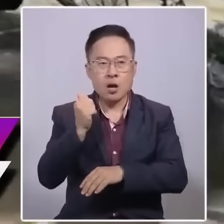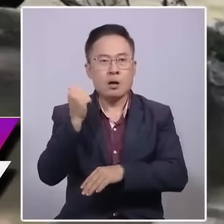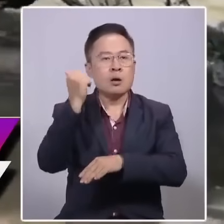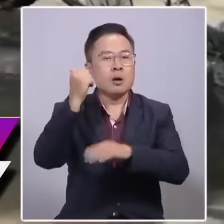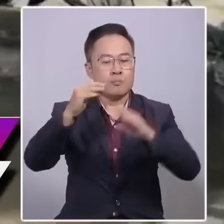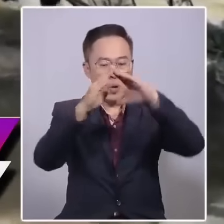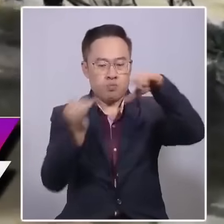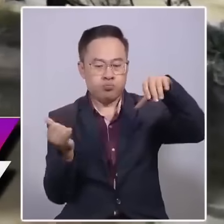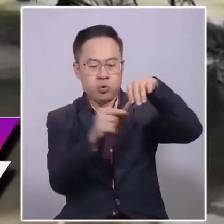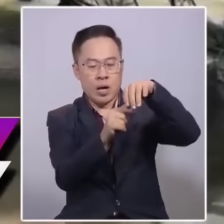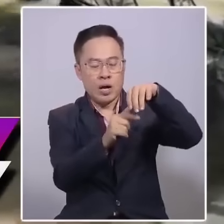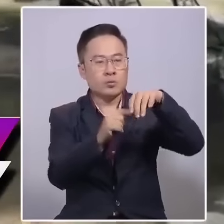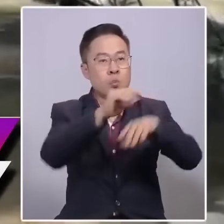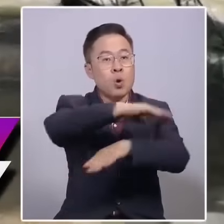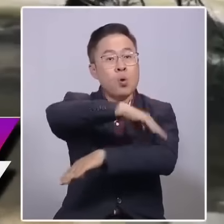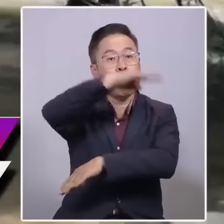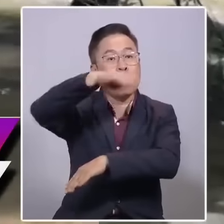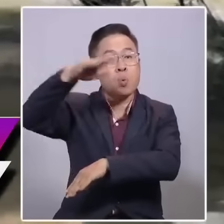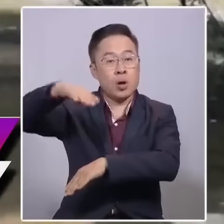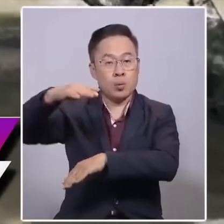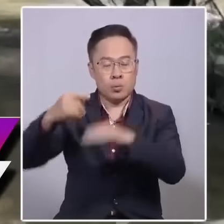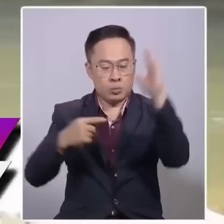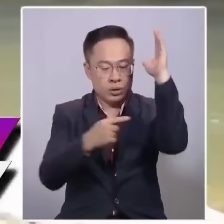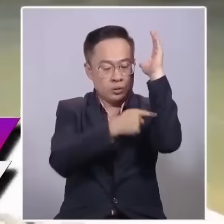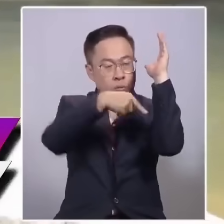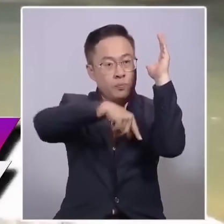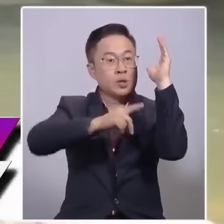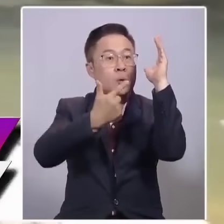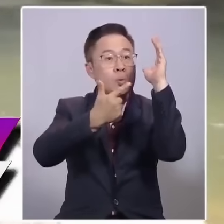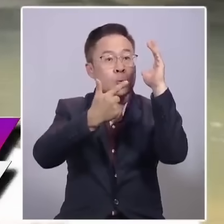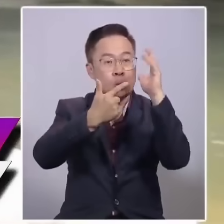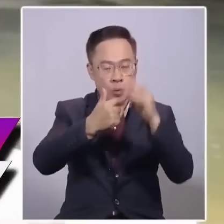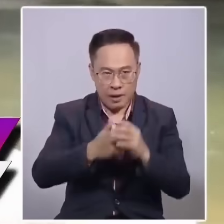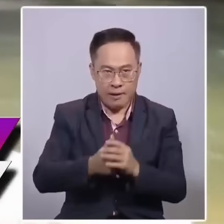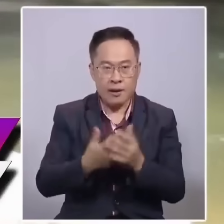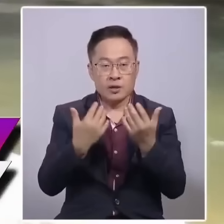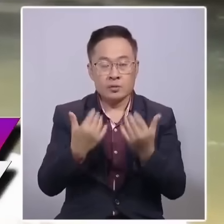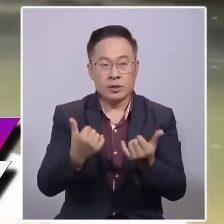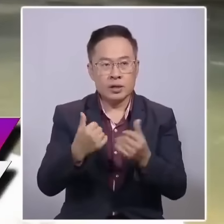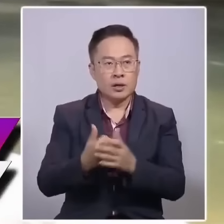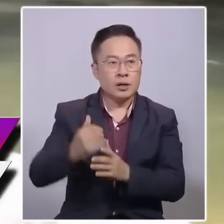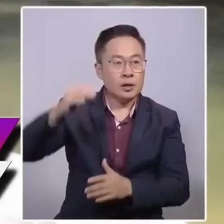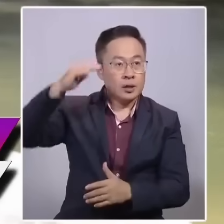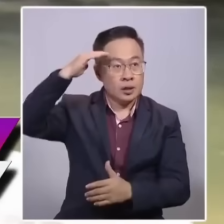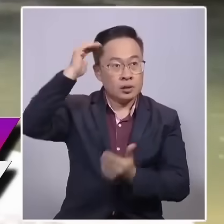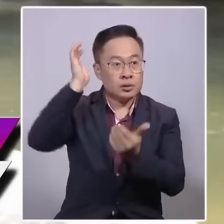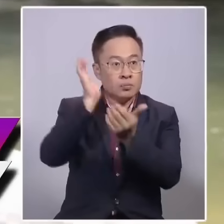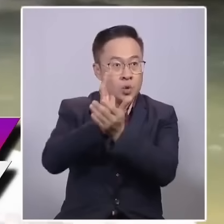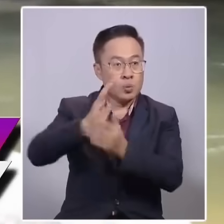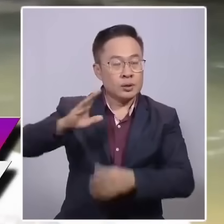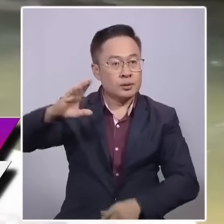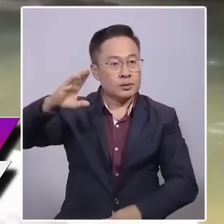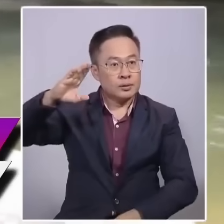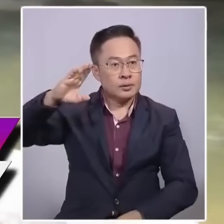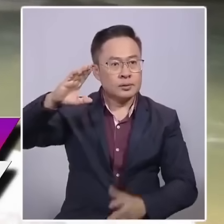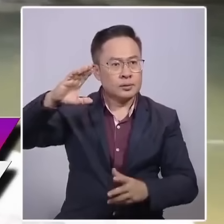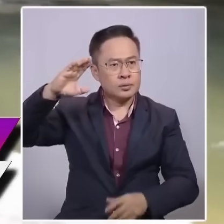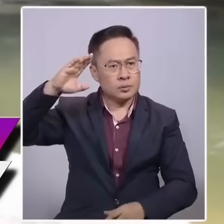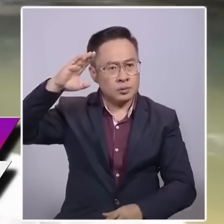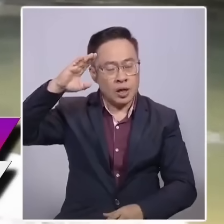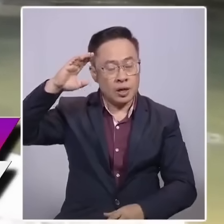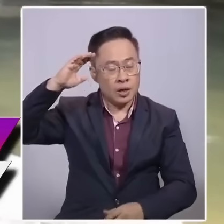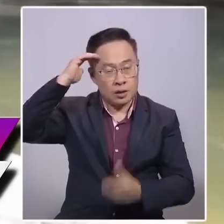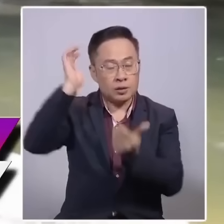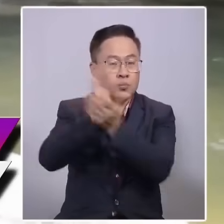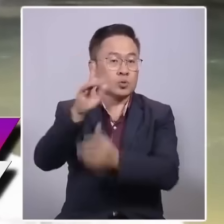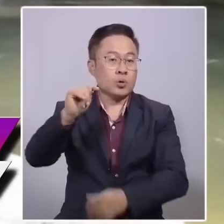ชมปฏิบัติการตามล่าตัวนายชวลิตทองด้วงหรือว่าแป้งนาโหนดนะครับผู้ต้องขังที่หลบหนีระหว่างเข้ารับการรักษาตัวที่โรง